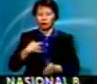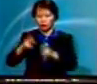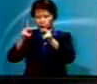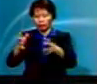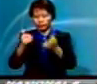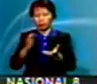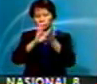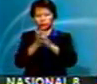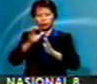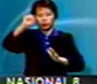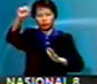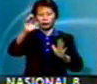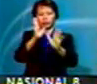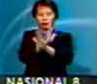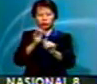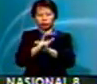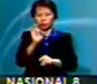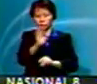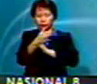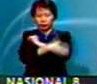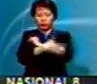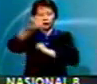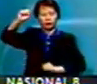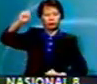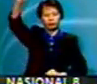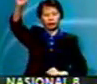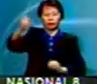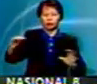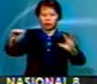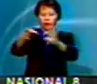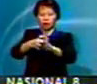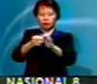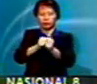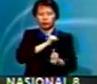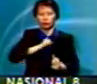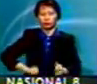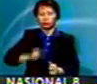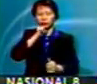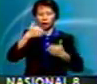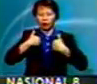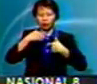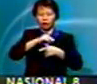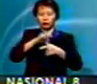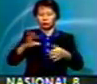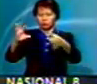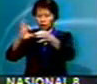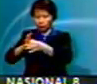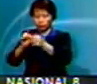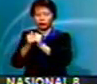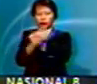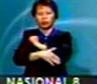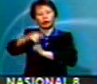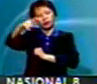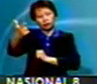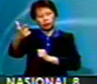mahu menjadikan Sabah dan Sarawak sebuah negara merdeka, bergabung dengan kesultanan yang tidak wujud atau bergabung dengan negara